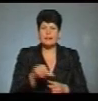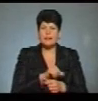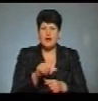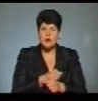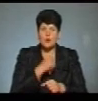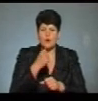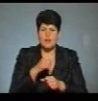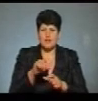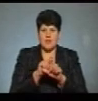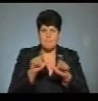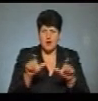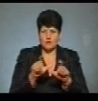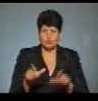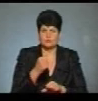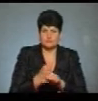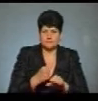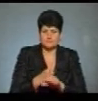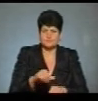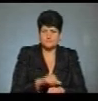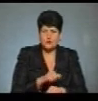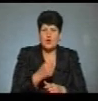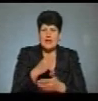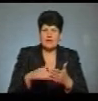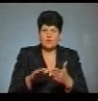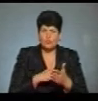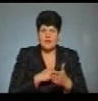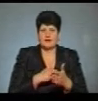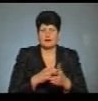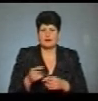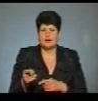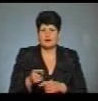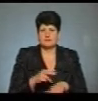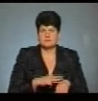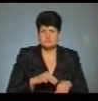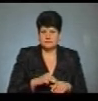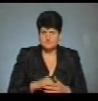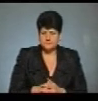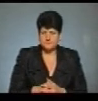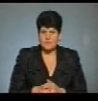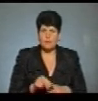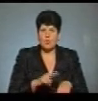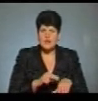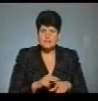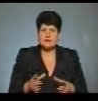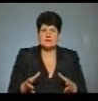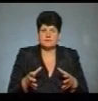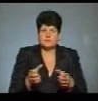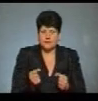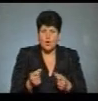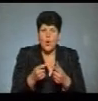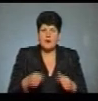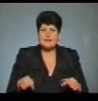Нарколабораторію з виготовлення амфетаміну в Тернополі ліквідували оперативники управління стратегічних розслідувань. Поліцейські затримали